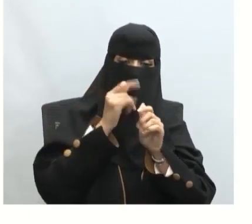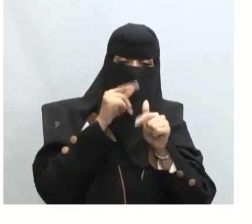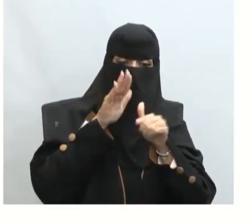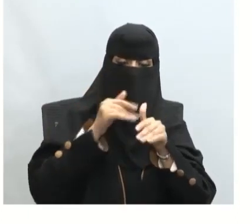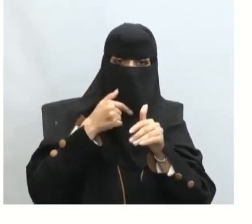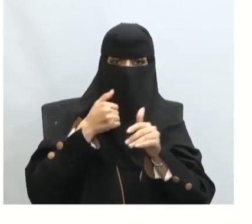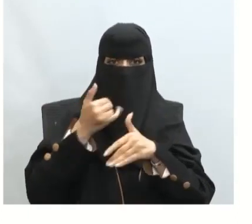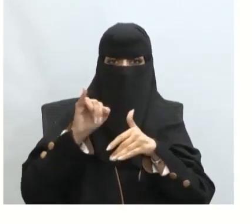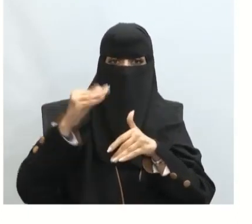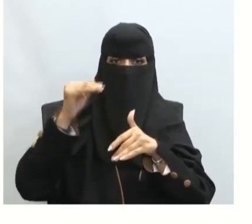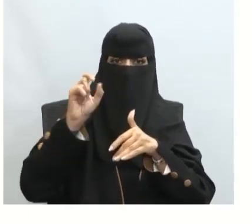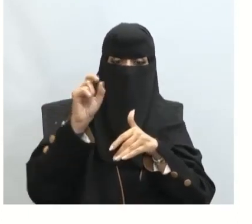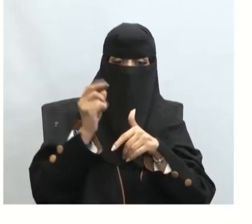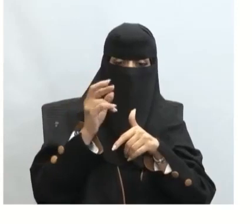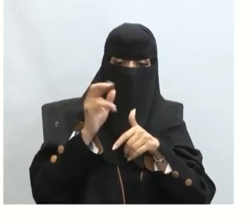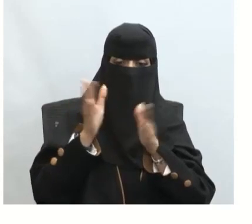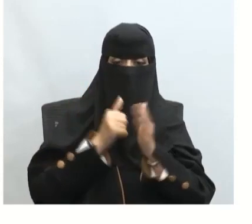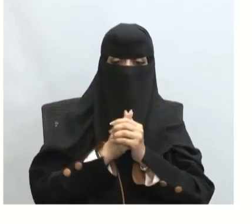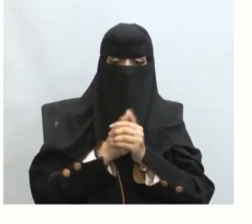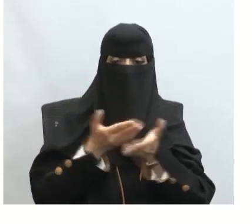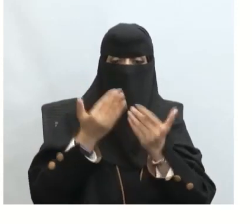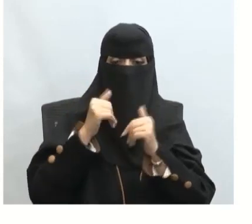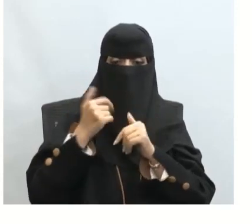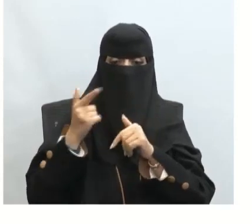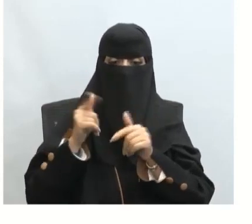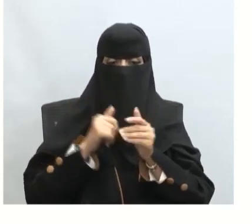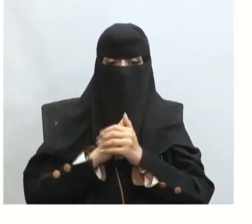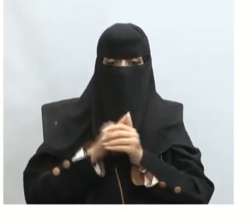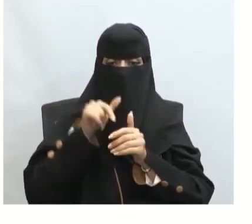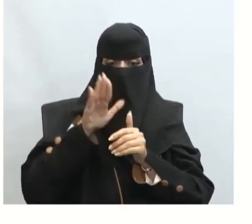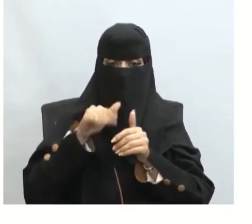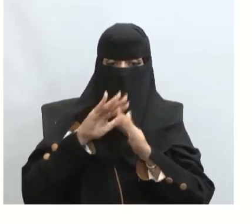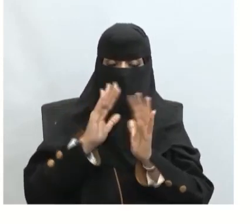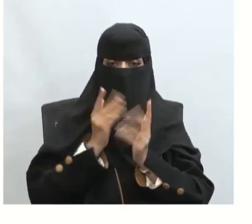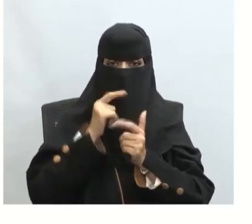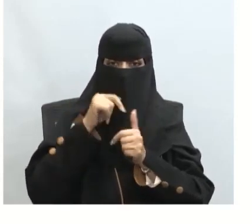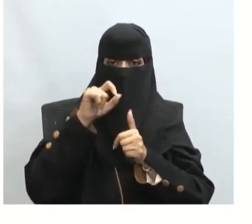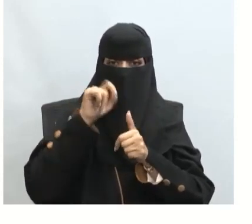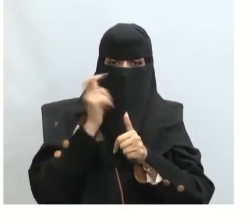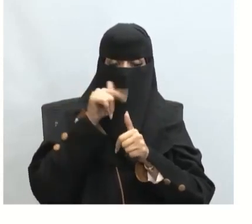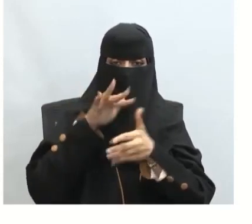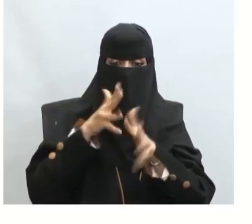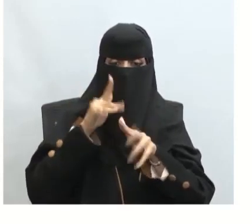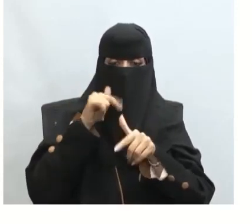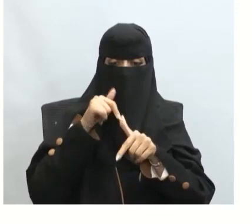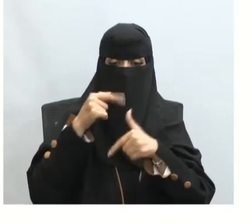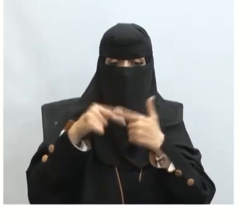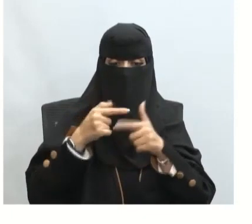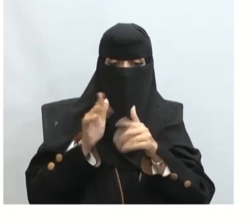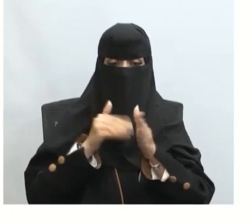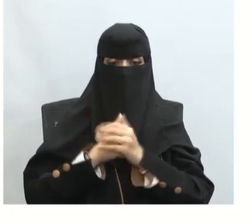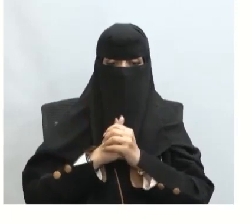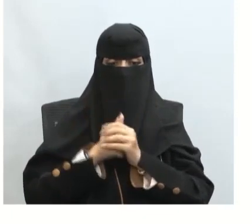وجود ماده طبعا محفزه كي تحدث البلمره بسرعه معقوله نكمل من